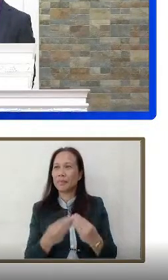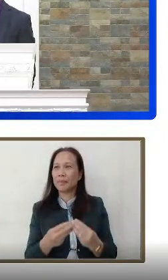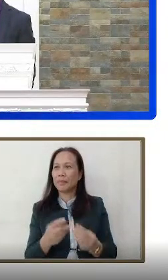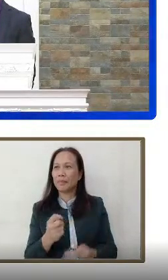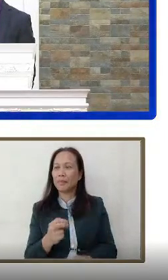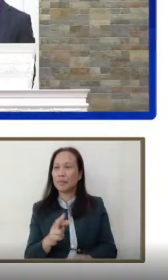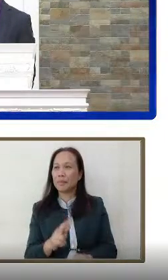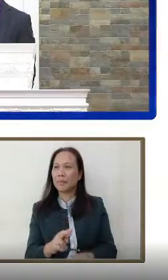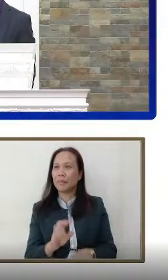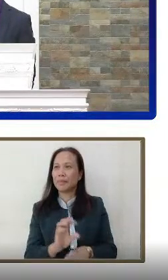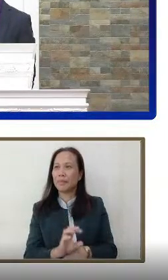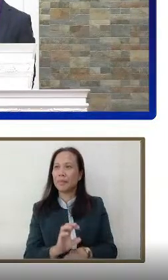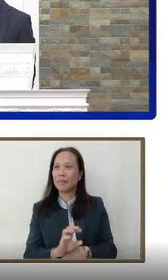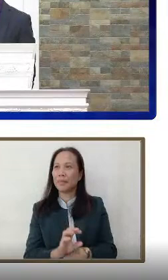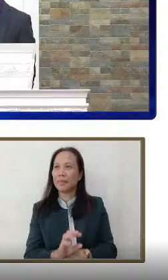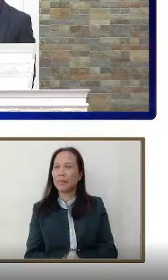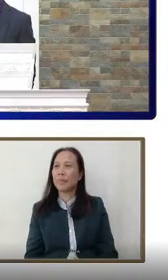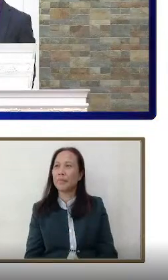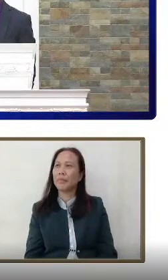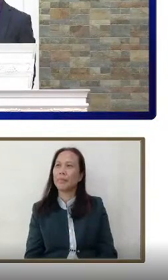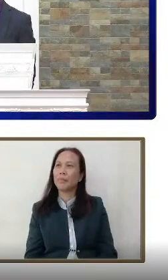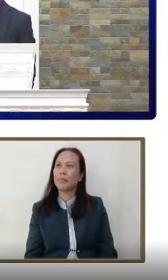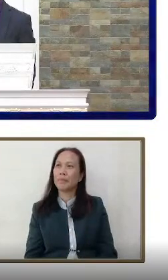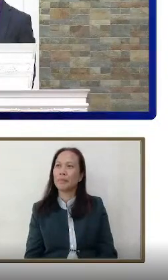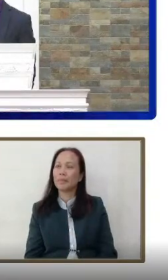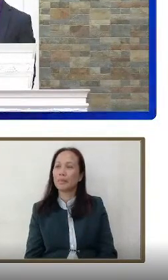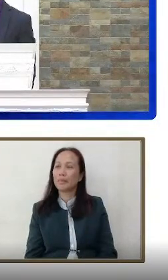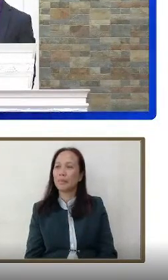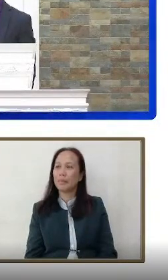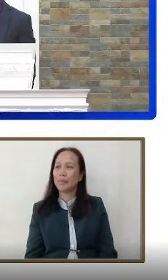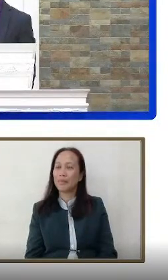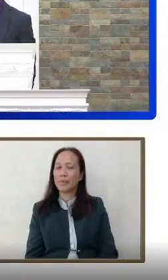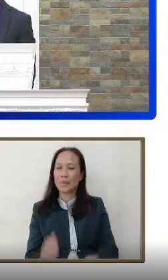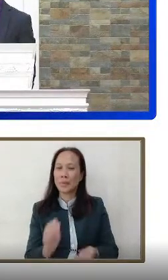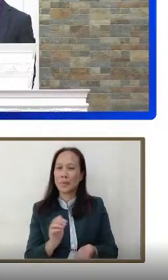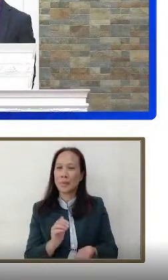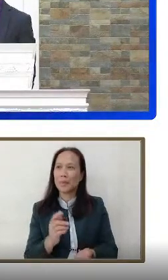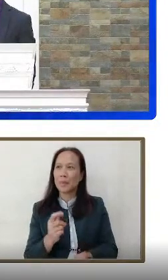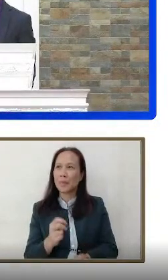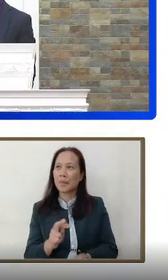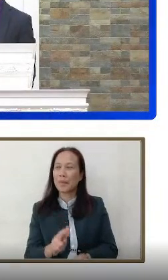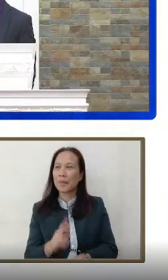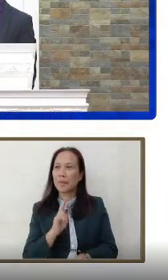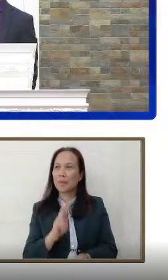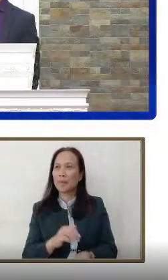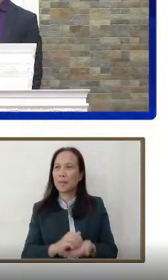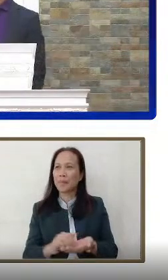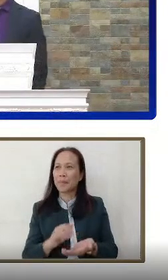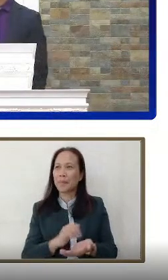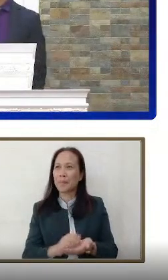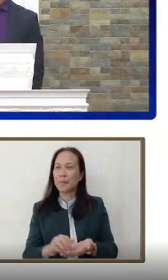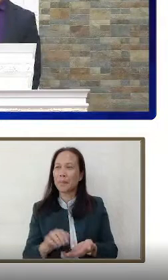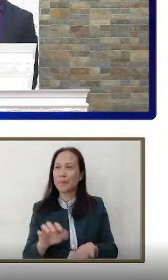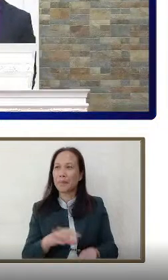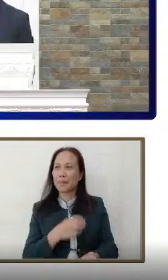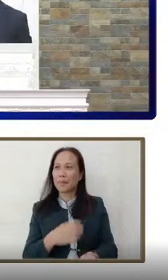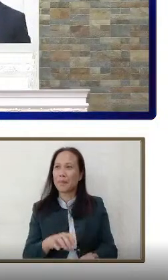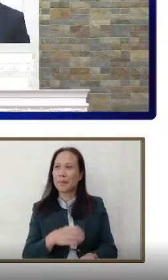Opo, Pastor. Kasi ang mga batang ito, sir, nag-practice ng choir para sa bukas. Aba. Sa ating